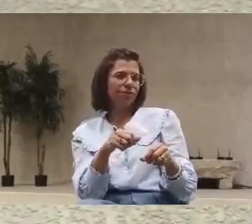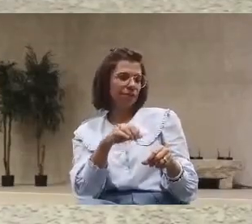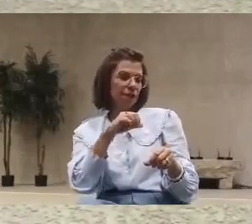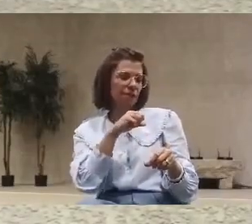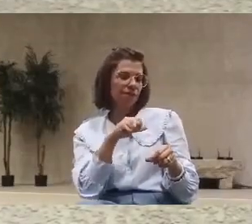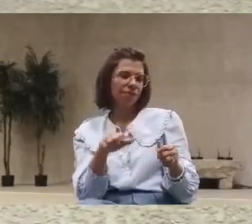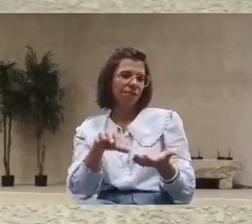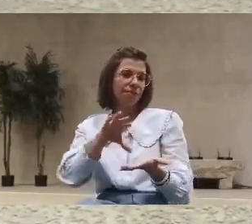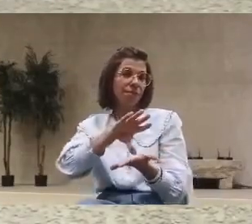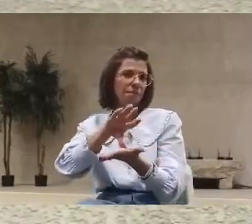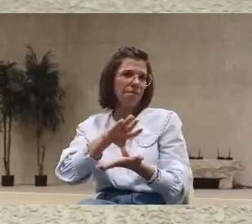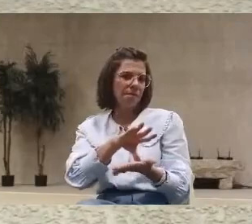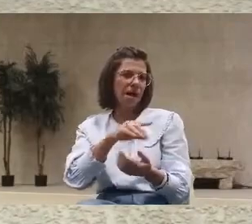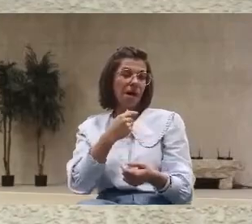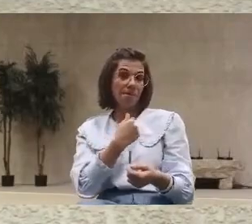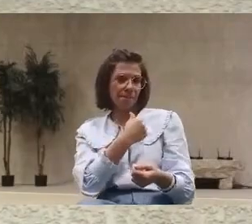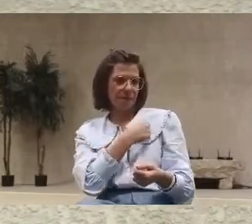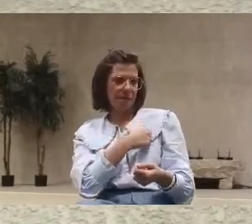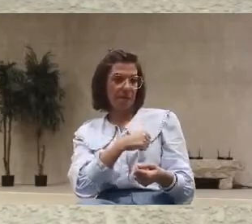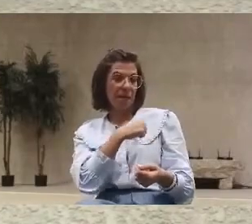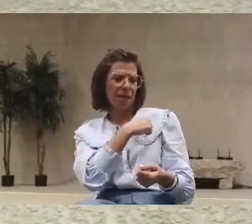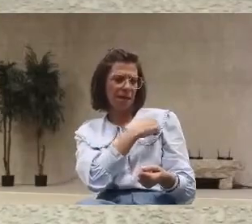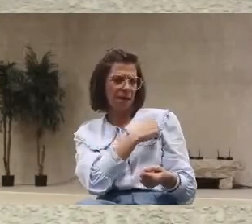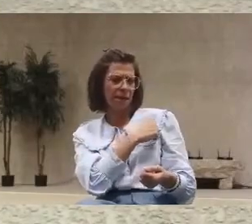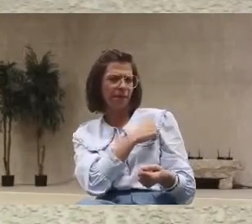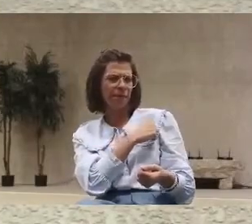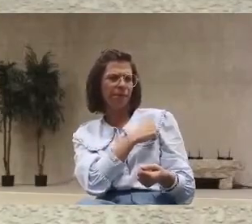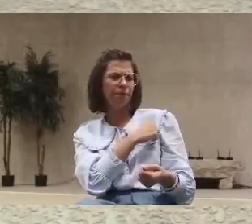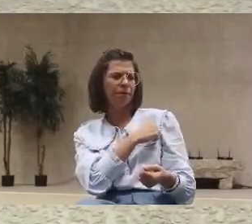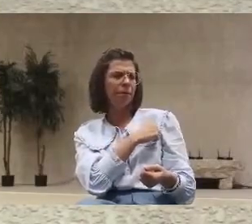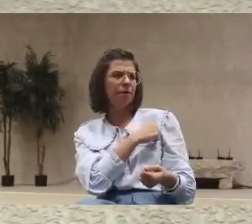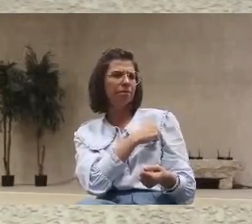attaquer dénigrer que nous ne soyons pas de cela